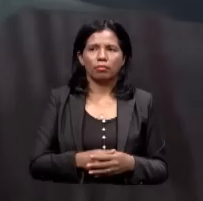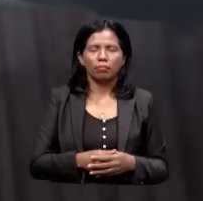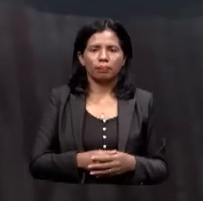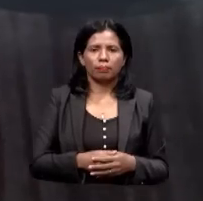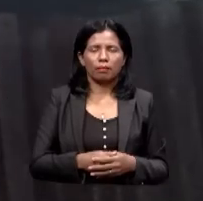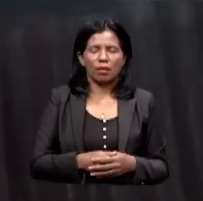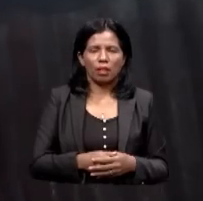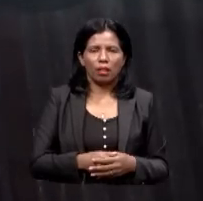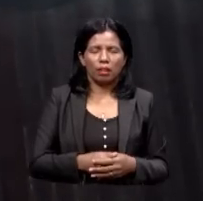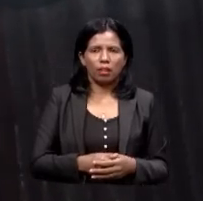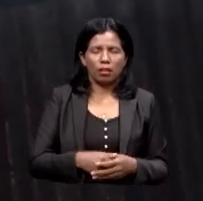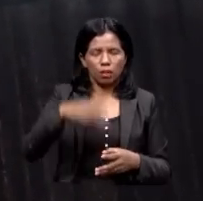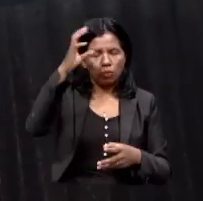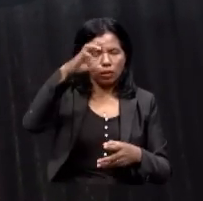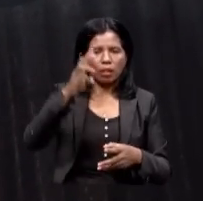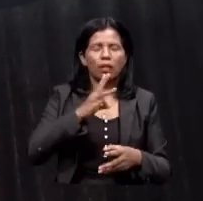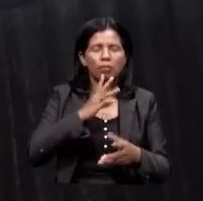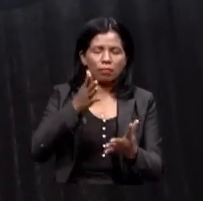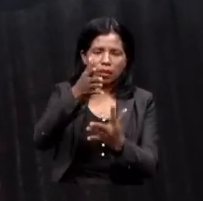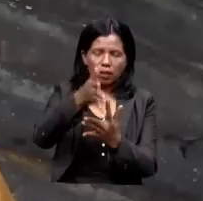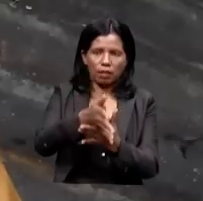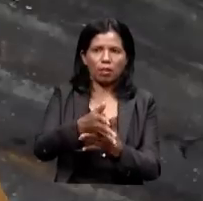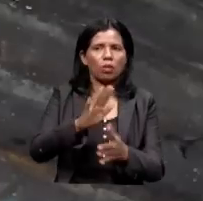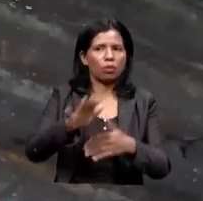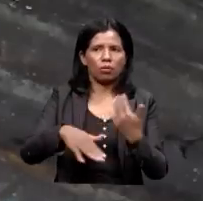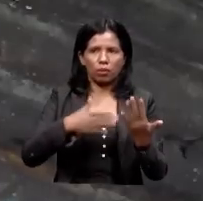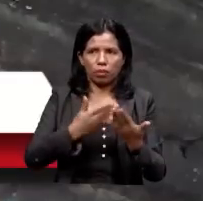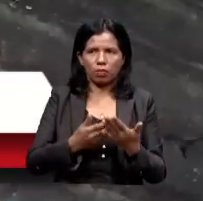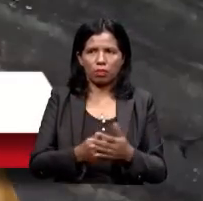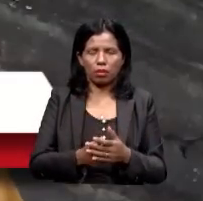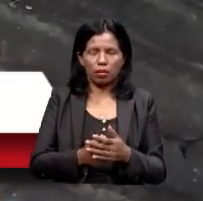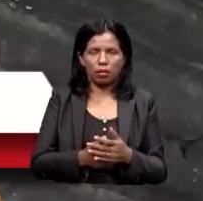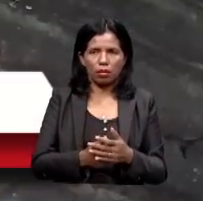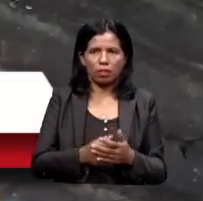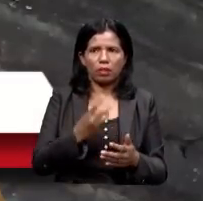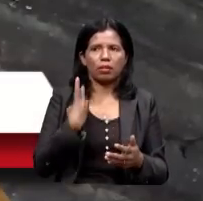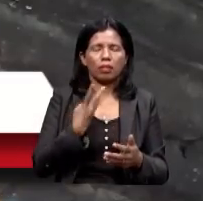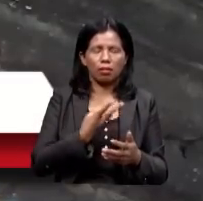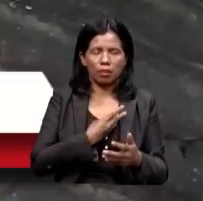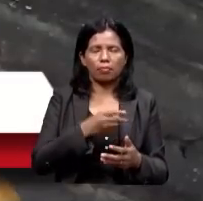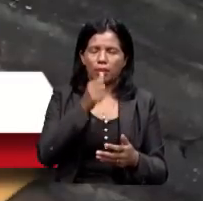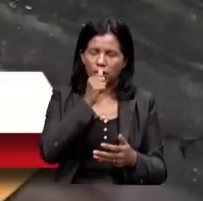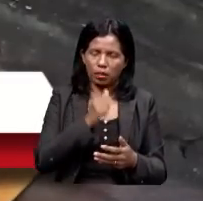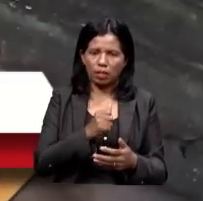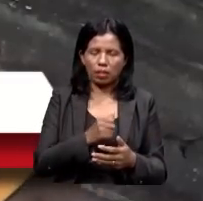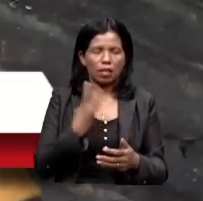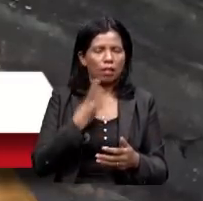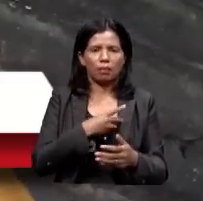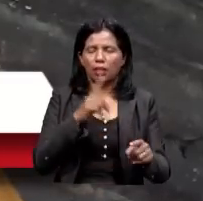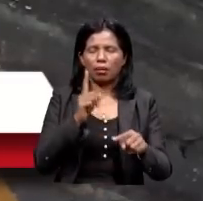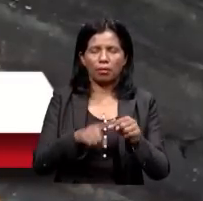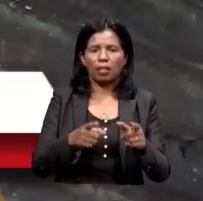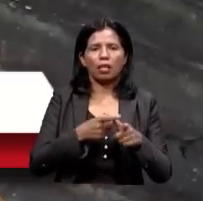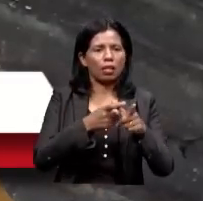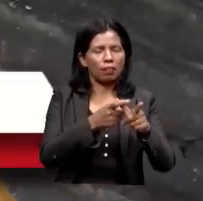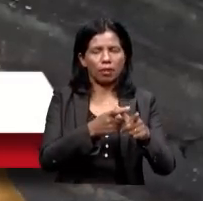tambah kalau ni lebah kan saya aning masih balai ya saya aning bah lebah atau ni depan tama tama pasien sih halaman itu halaman itu bokong